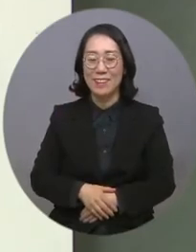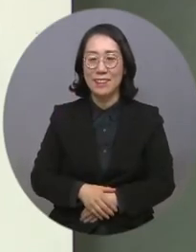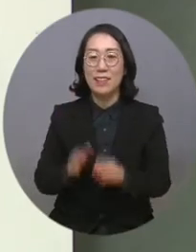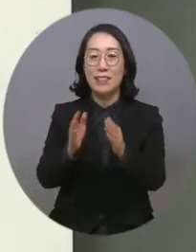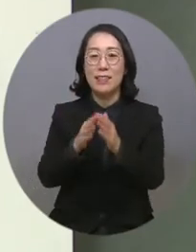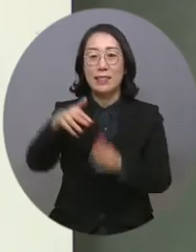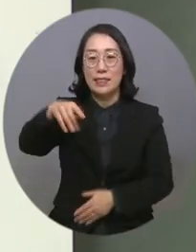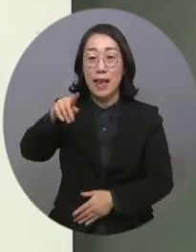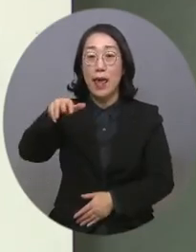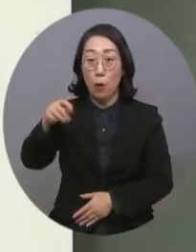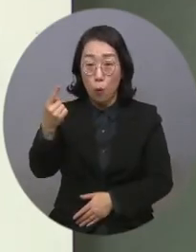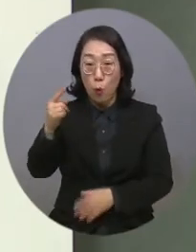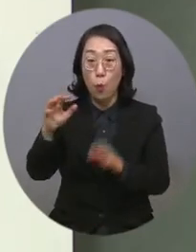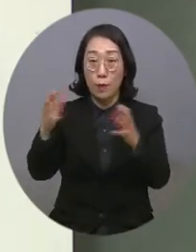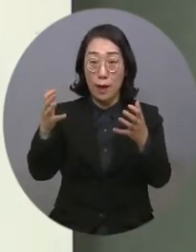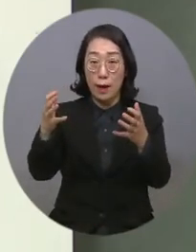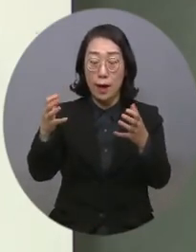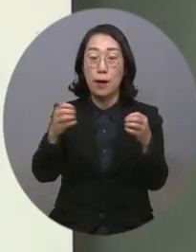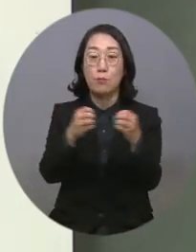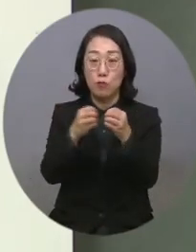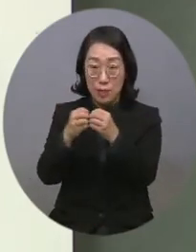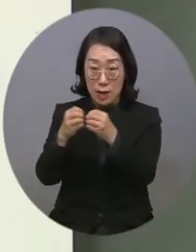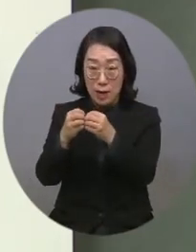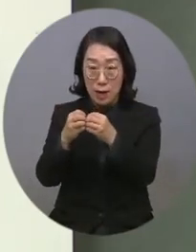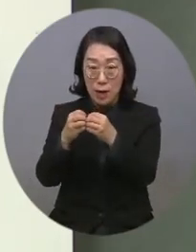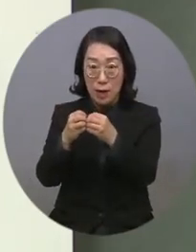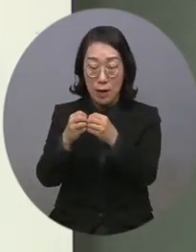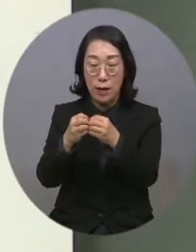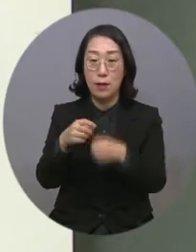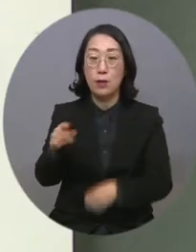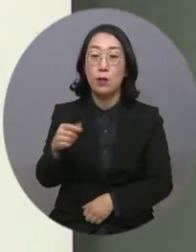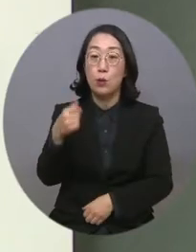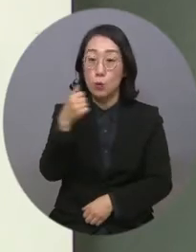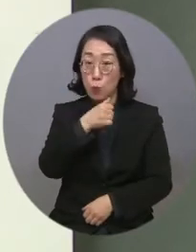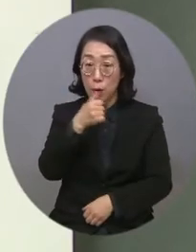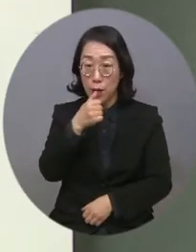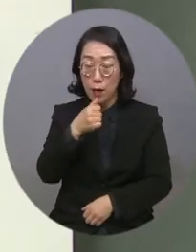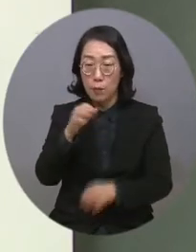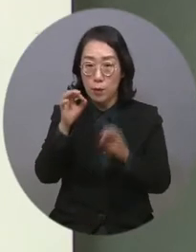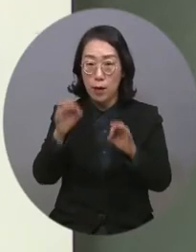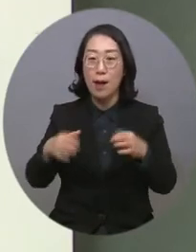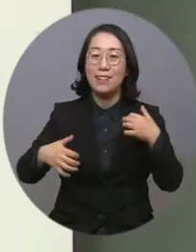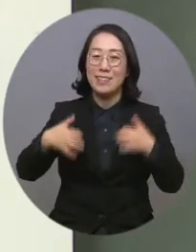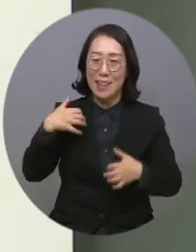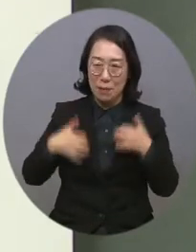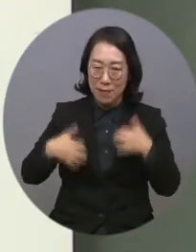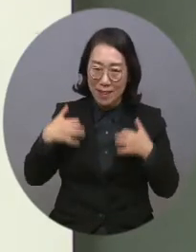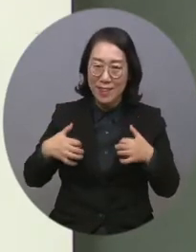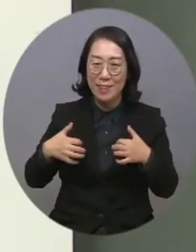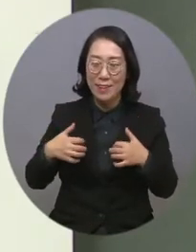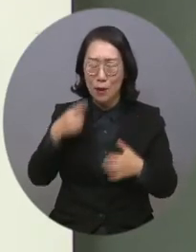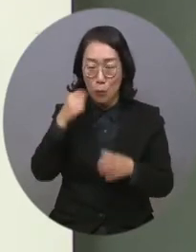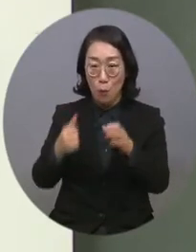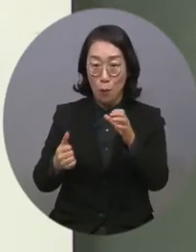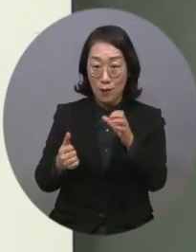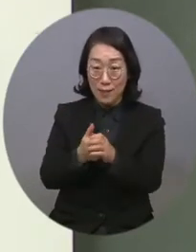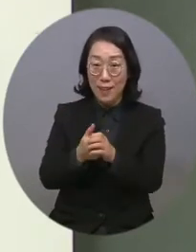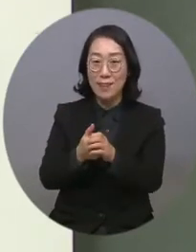체코 문학을 소개하다 보니까 이제 특히 아주 재미있는 문학, 예, 예. 특이한